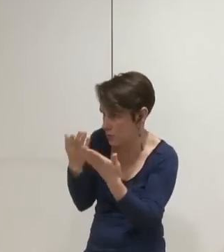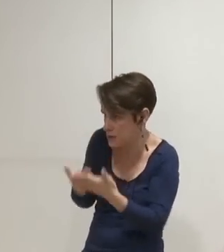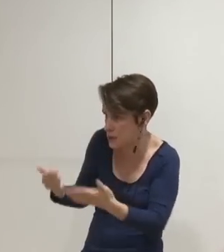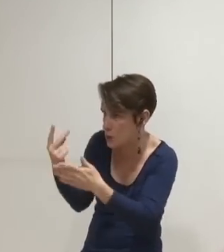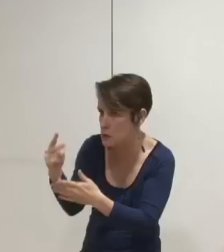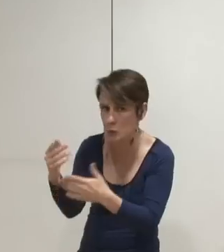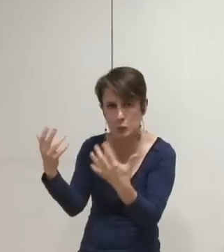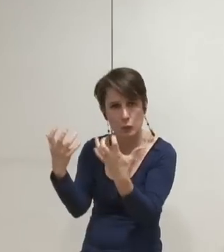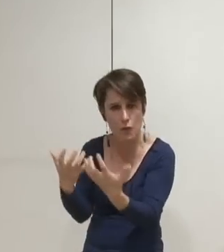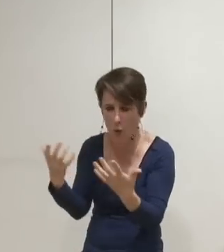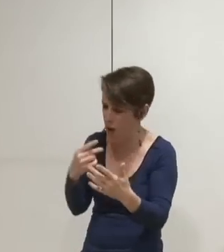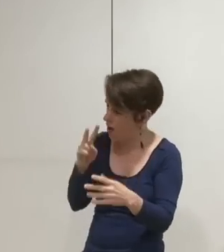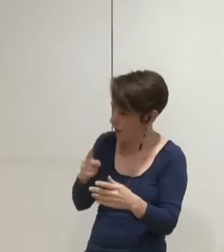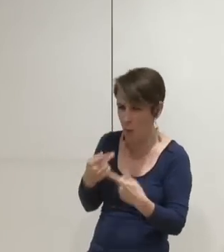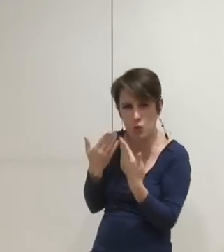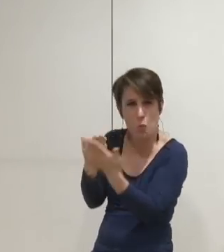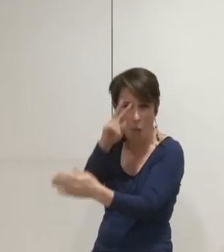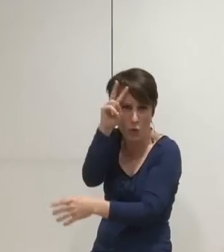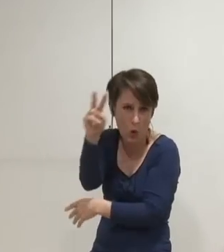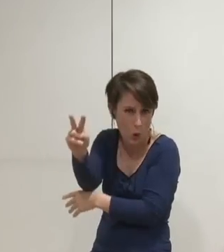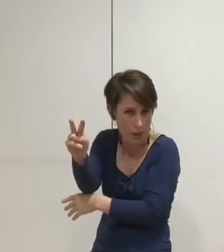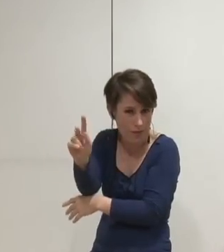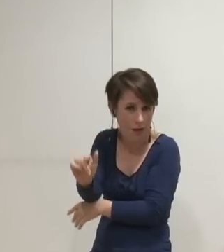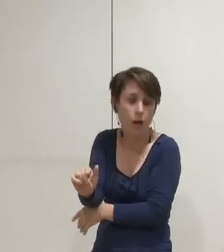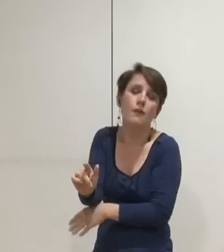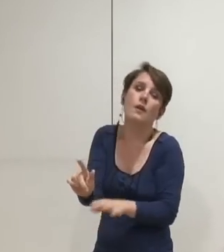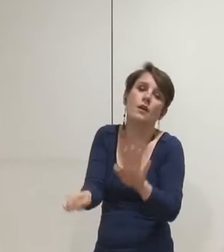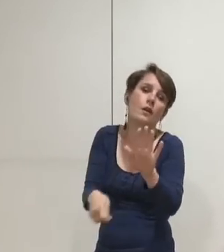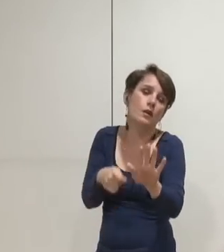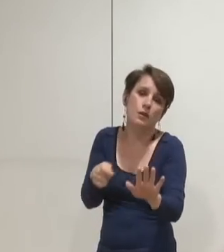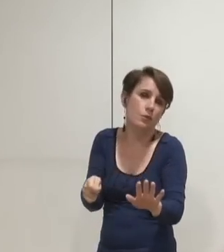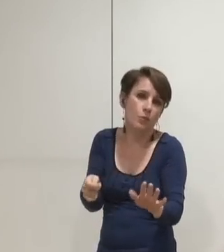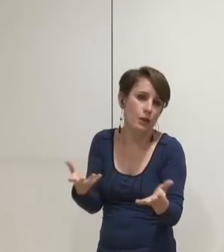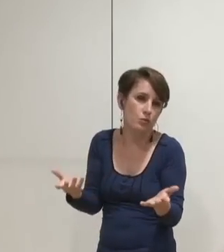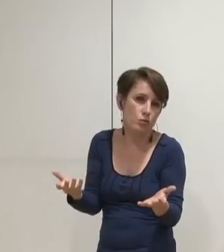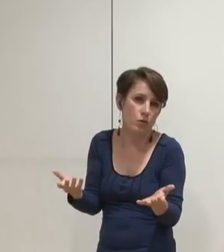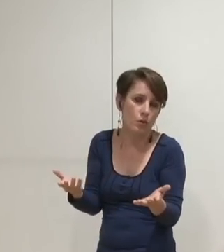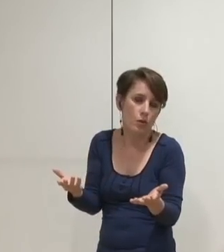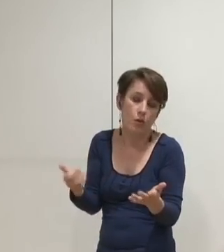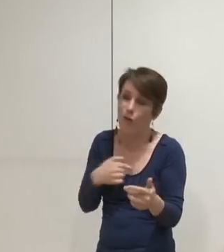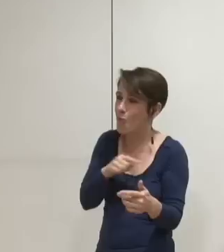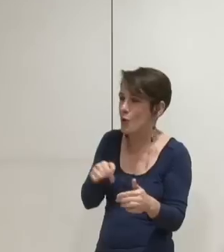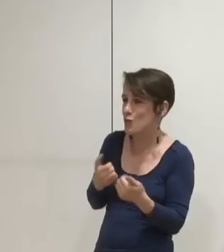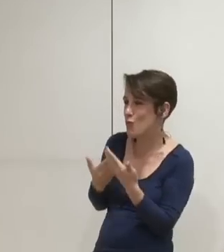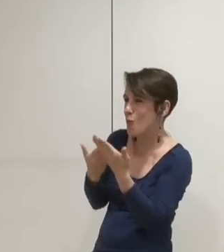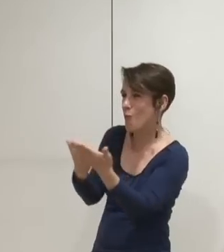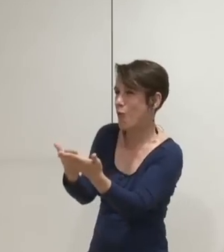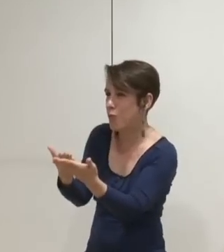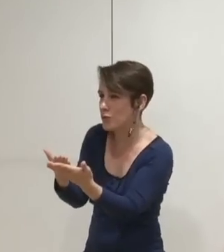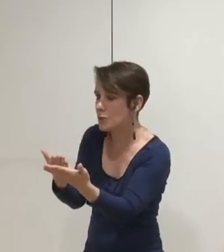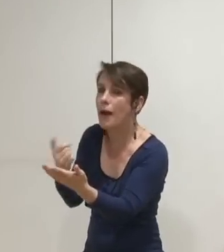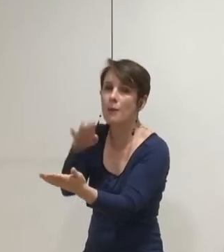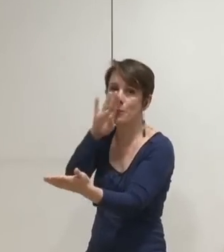formulé avec sincérité même si les conditions qui pouvaient permettre une reprise des salariés de G dans le cadre de la régie publique n'étaient pas suffisamment